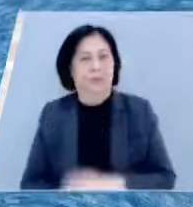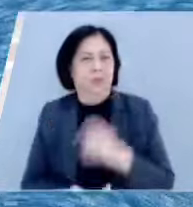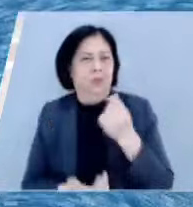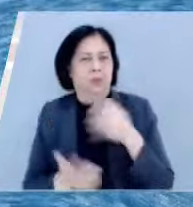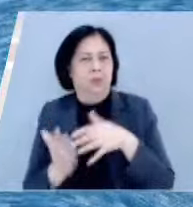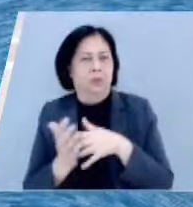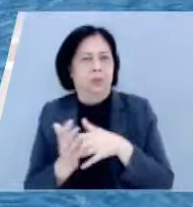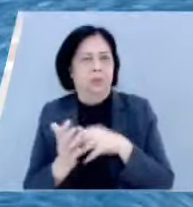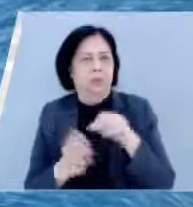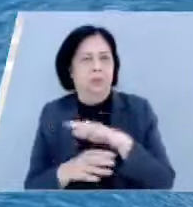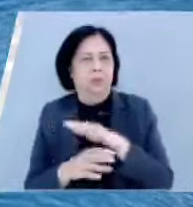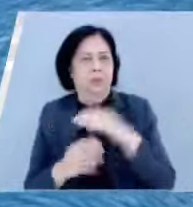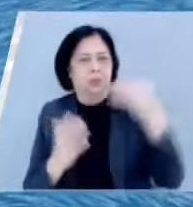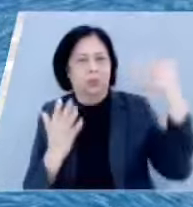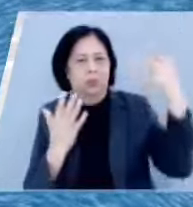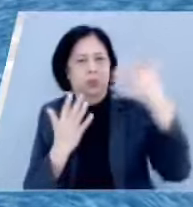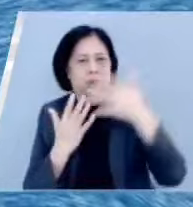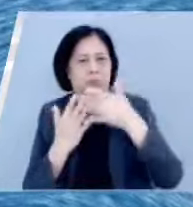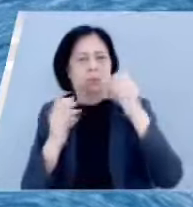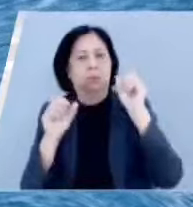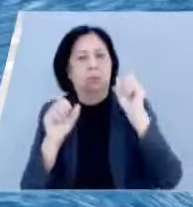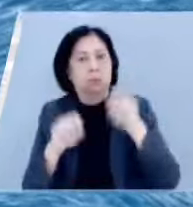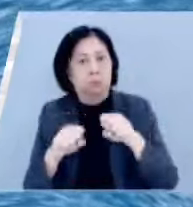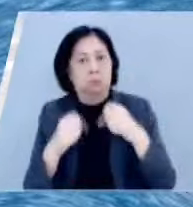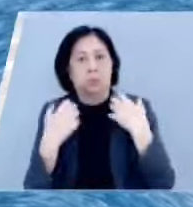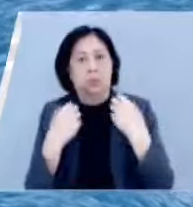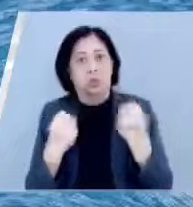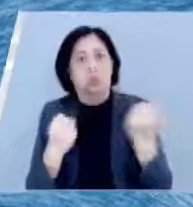ng shear line pero posibleng lumakas ulit